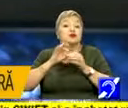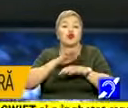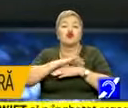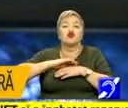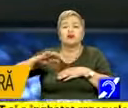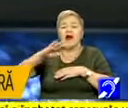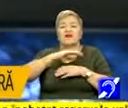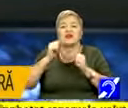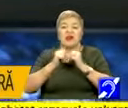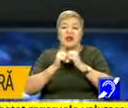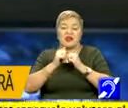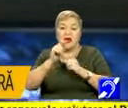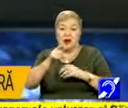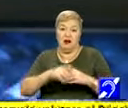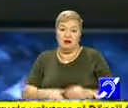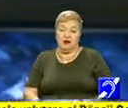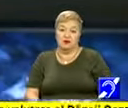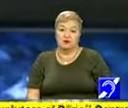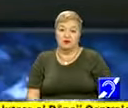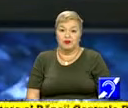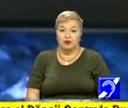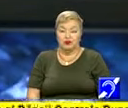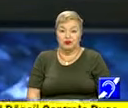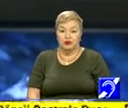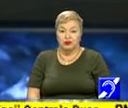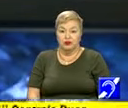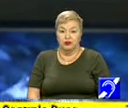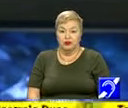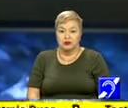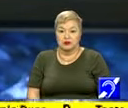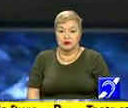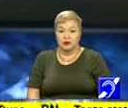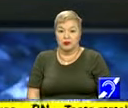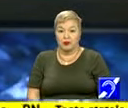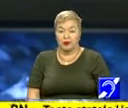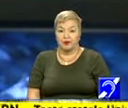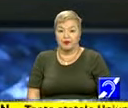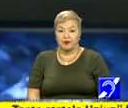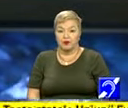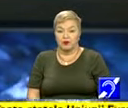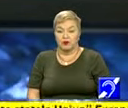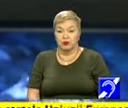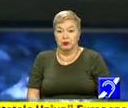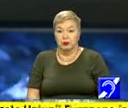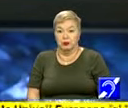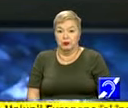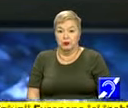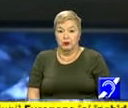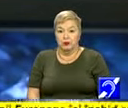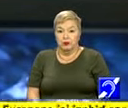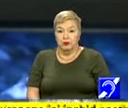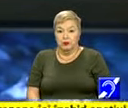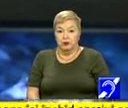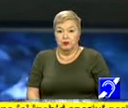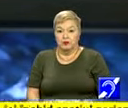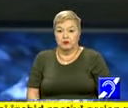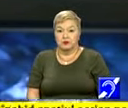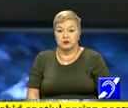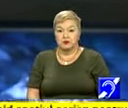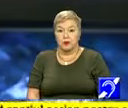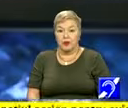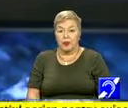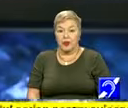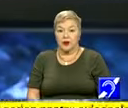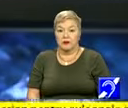Вооруженными силами Российской Федерации взяты под контроль города Бердянск и Энергодар. Российскими военнослужащими